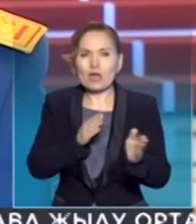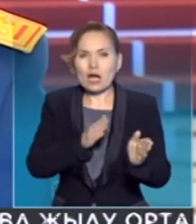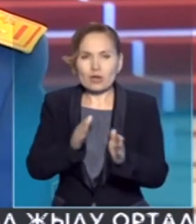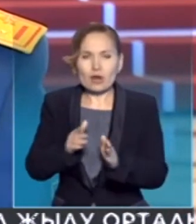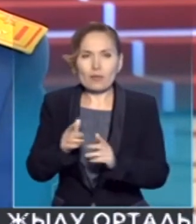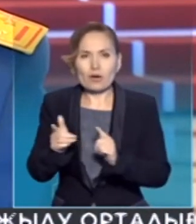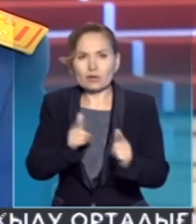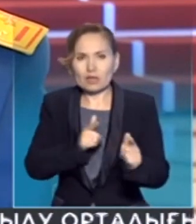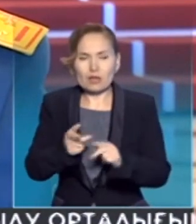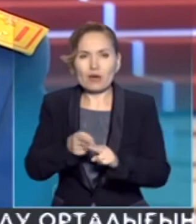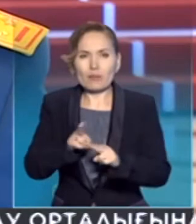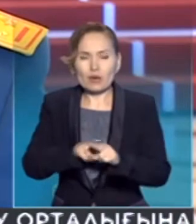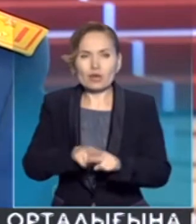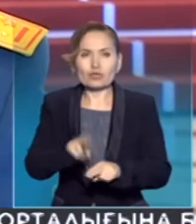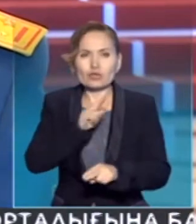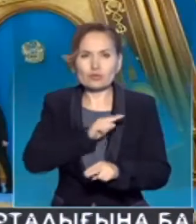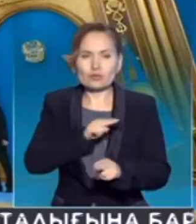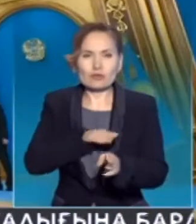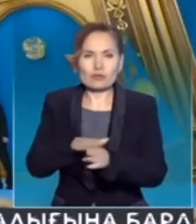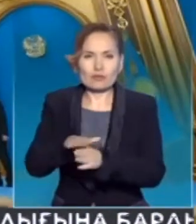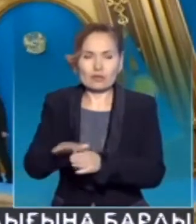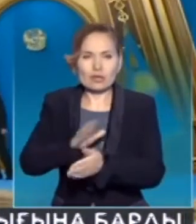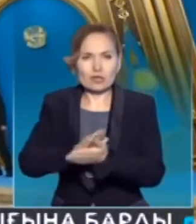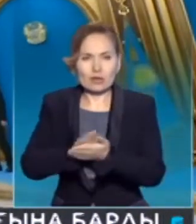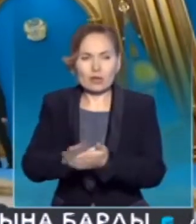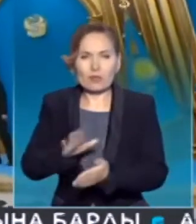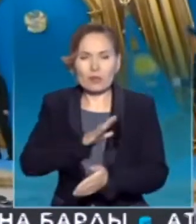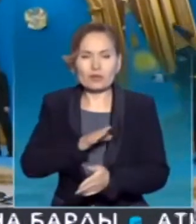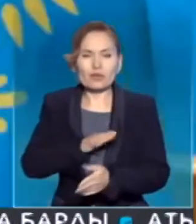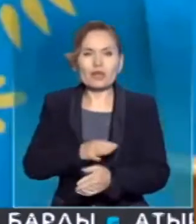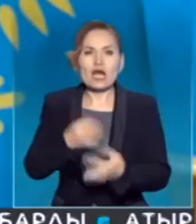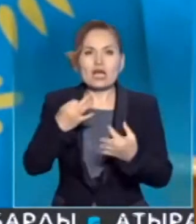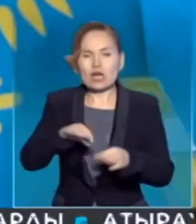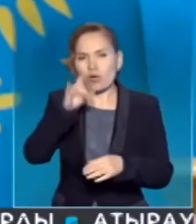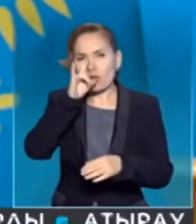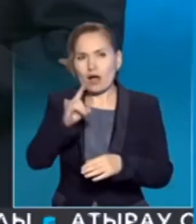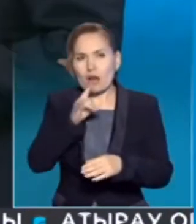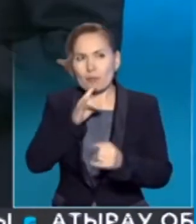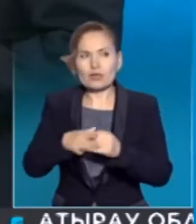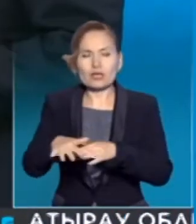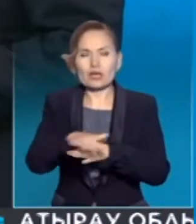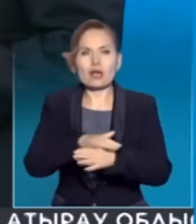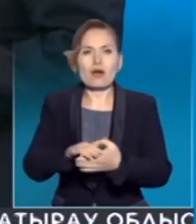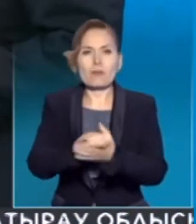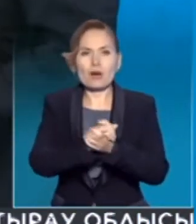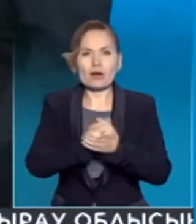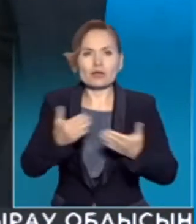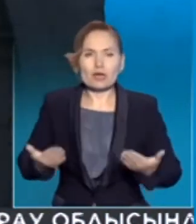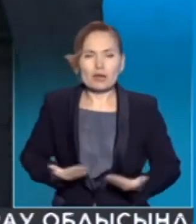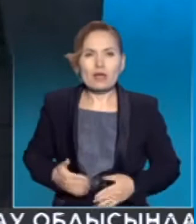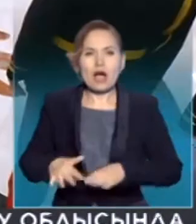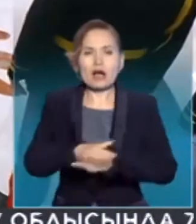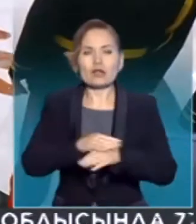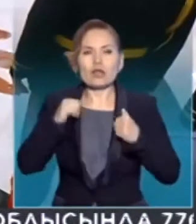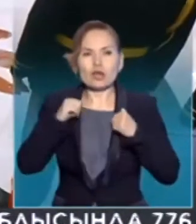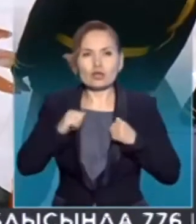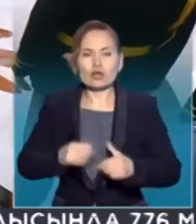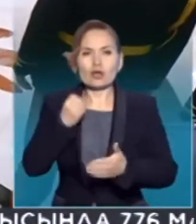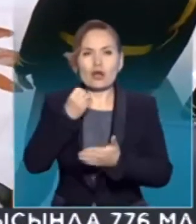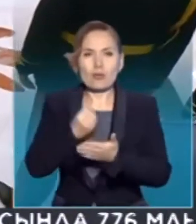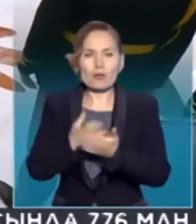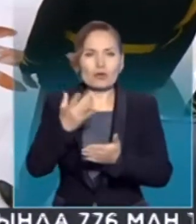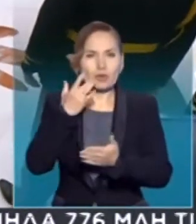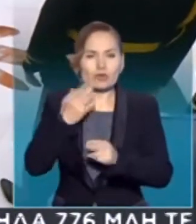оларды жарып жұмыстарын жүргізіп отырдық. Тәуелсіздіктің қадір қасиеті жердің тұтастығы мен елдің тыныштығында. Осы асыл